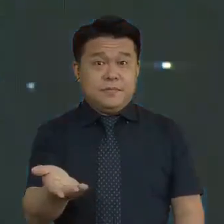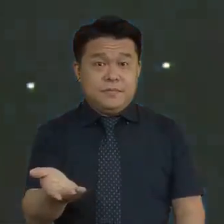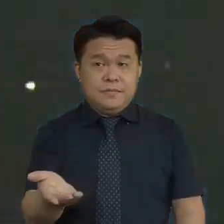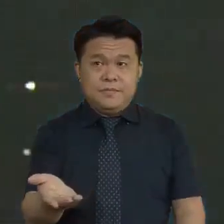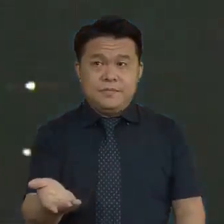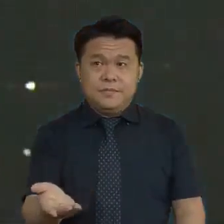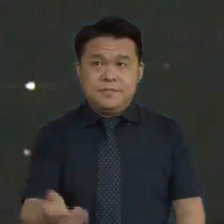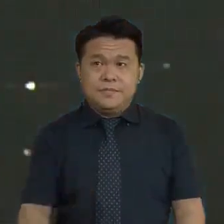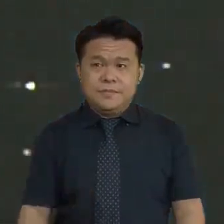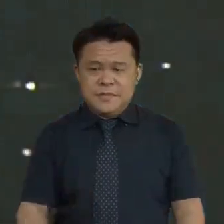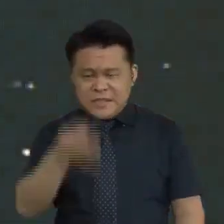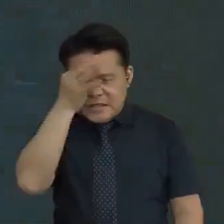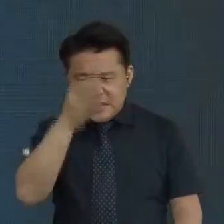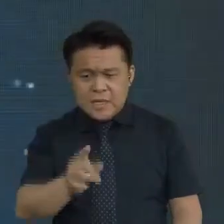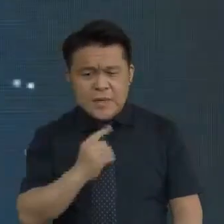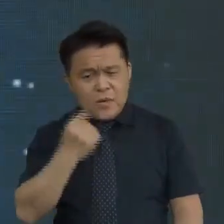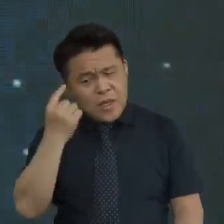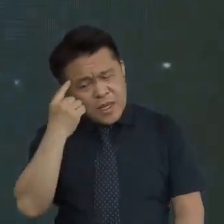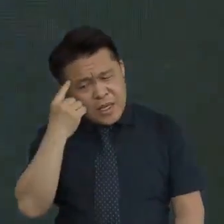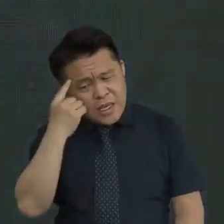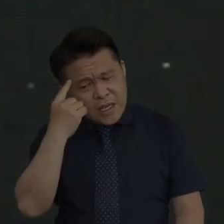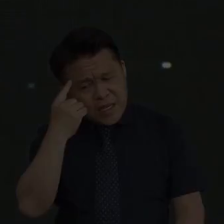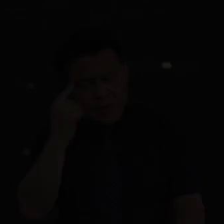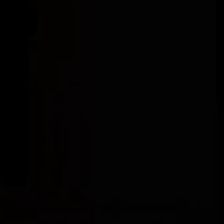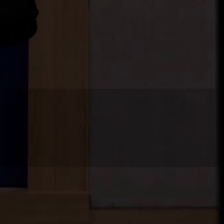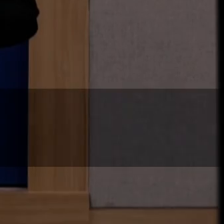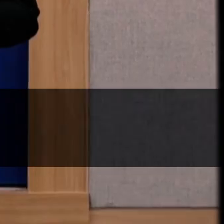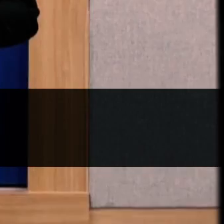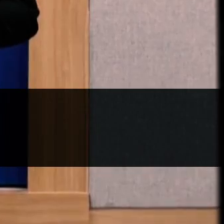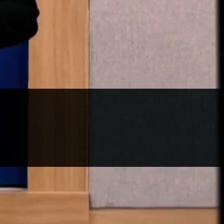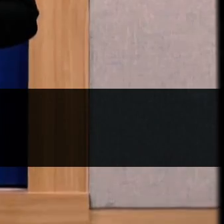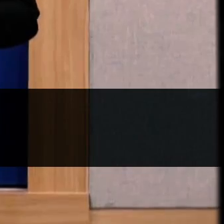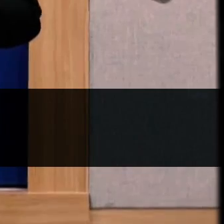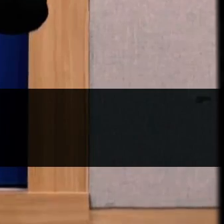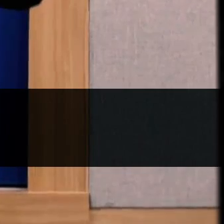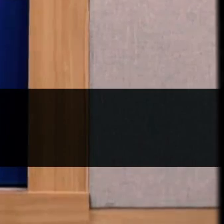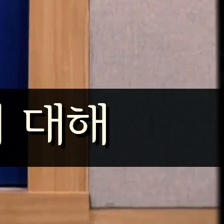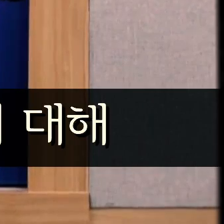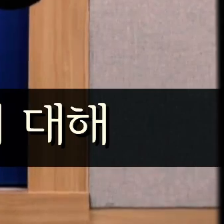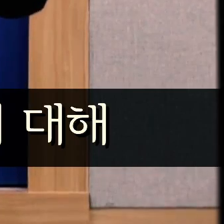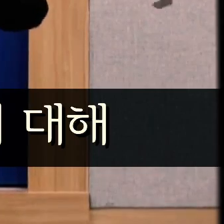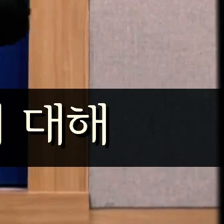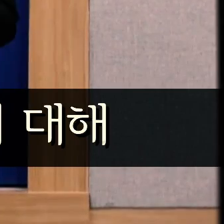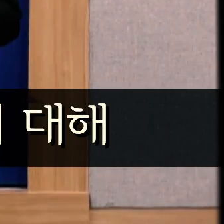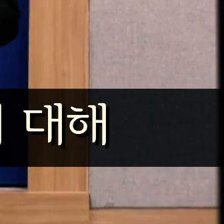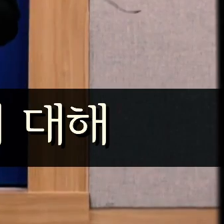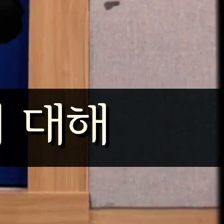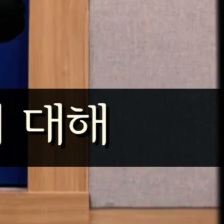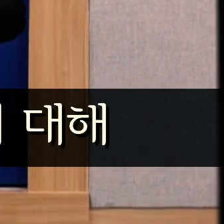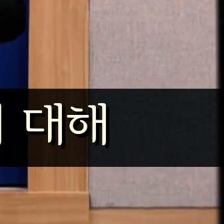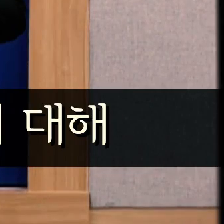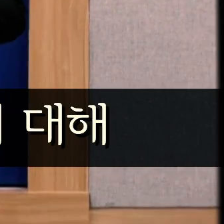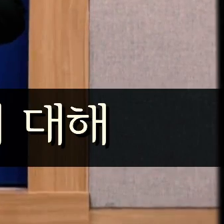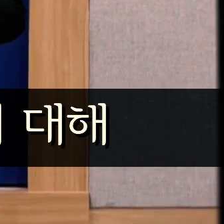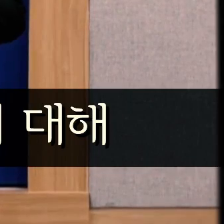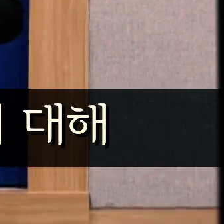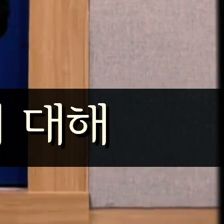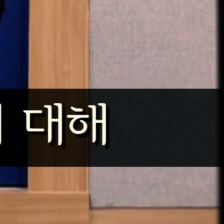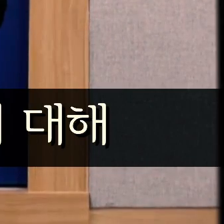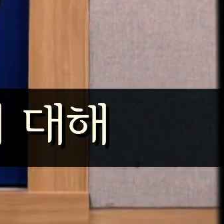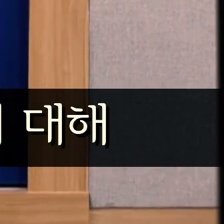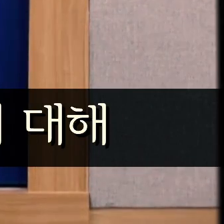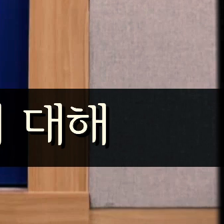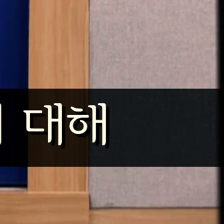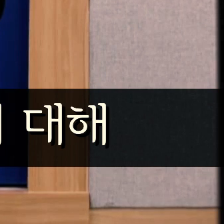그 사과를 왜 하셨는지 이렇게 질문이 올라왔는데요. 사과드립니다. 전임 시장 재직 시절 있었던